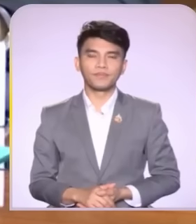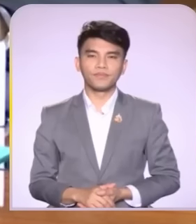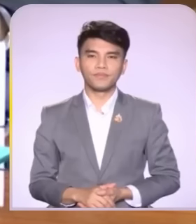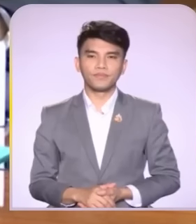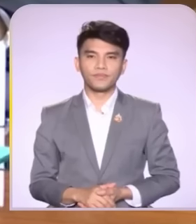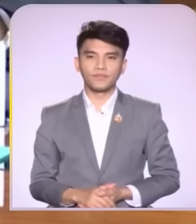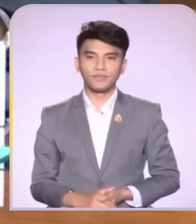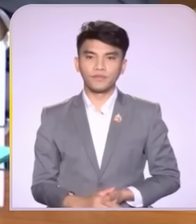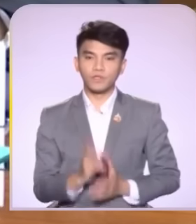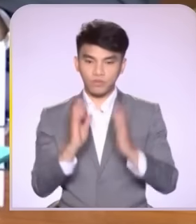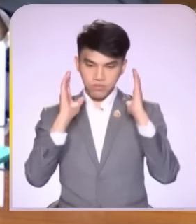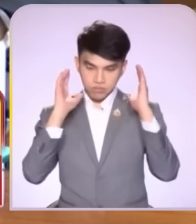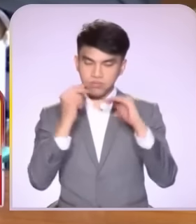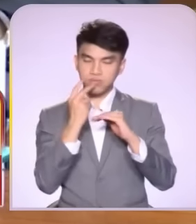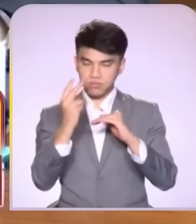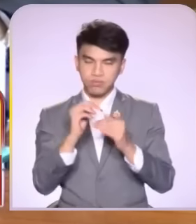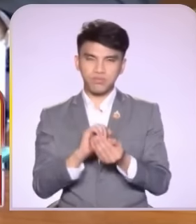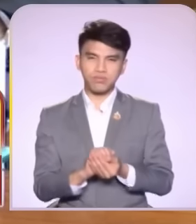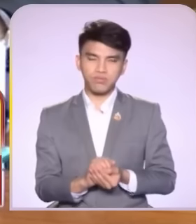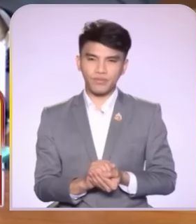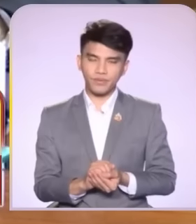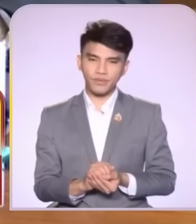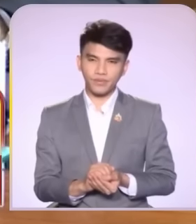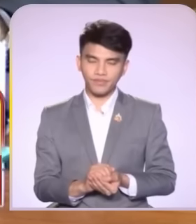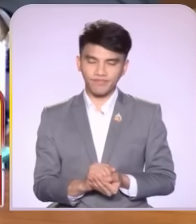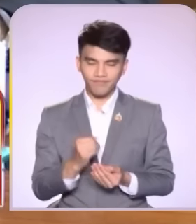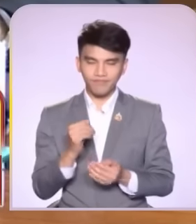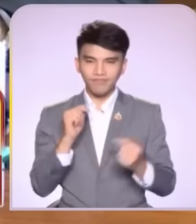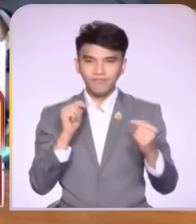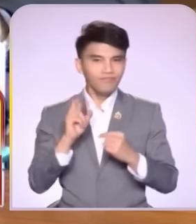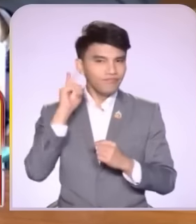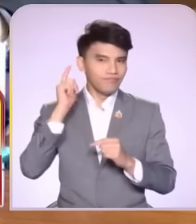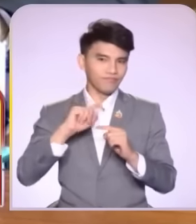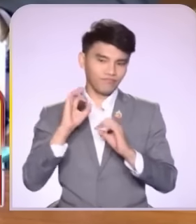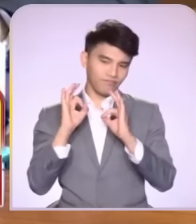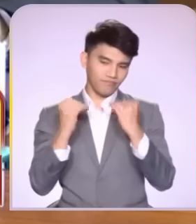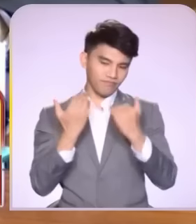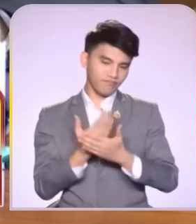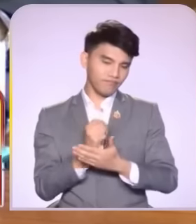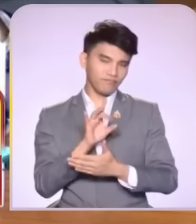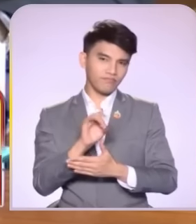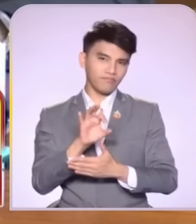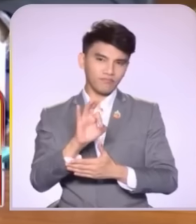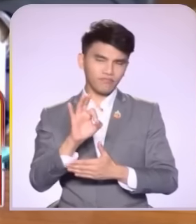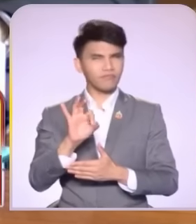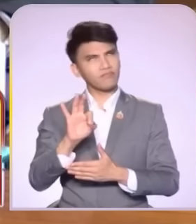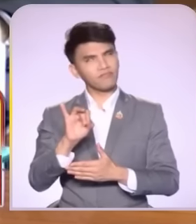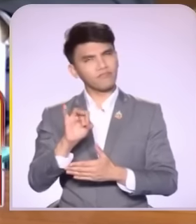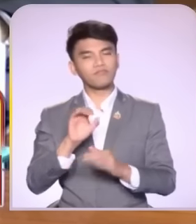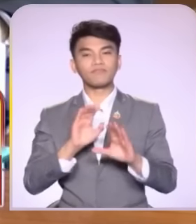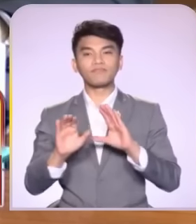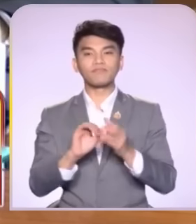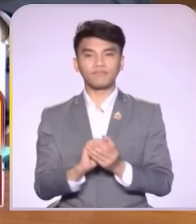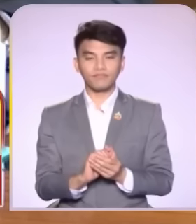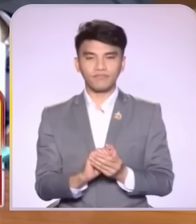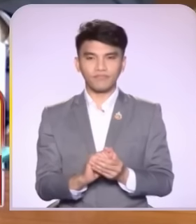ก็ไปเห็นโฆษณาพวกนี้ทางทีวีทางโซเชียลนะที่เขามีการตีข่าวนะว่าโอเคเสียเงิน89บาทบ้าง90กว่าบาทบ้าง